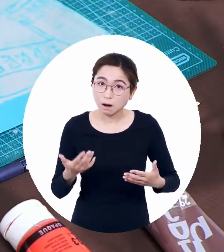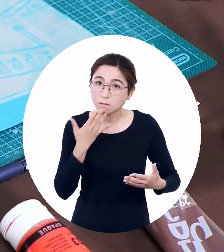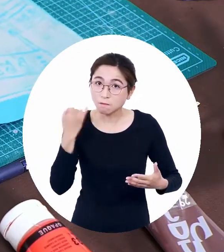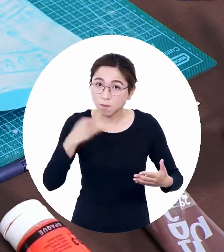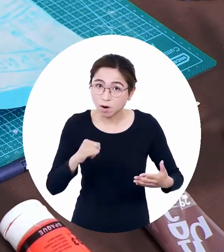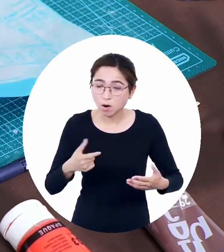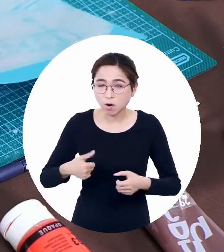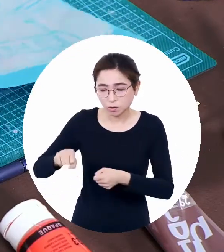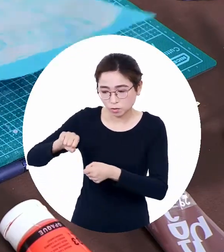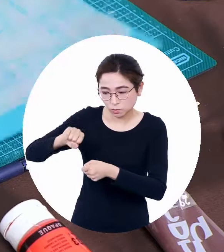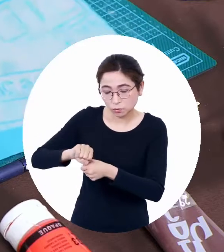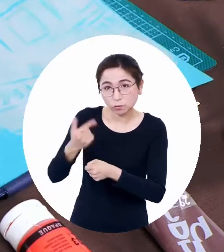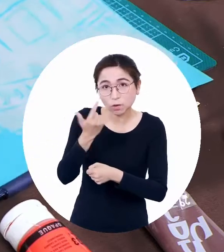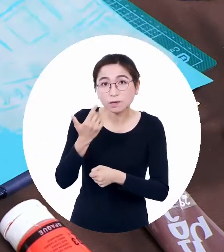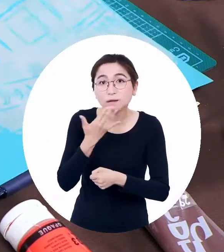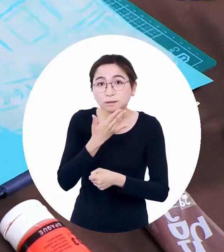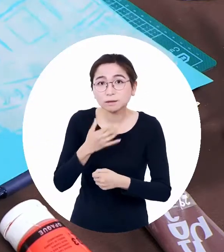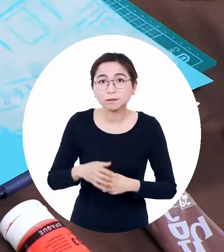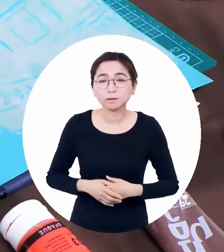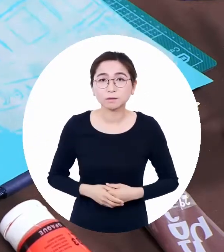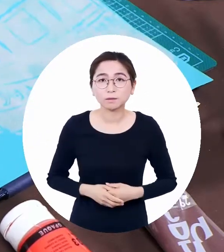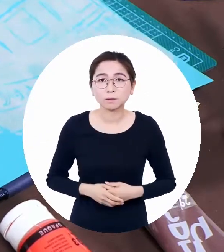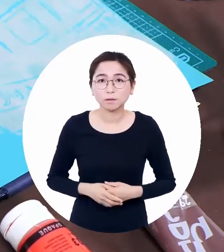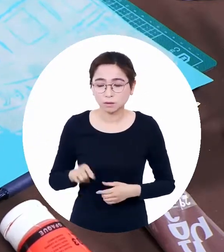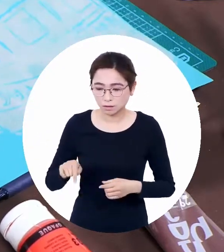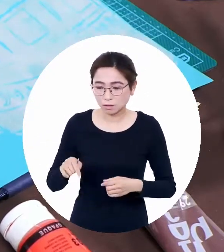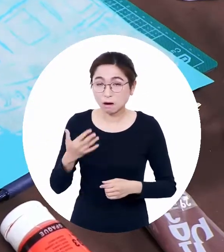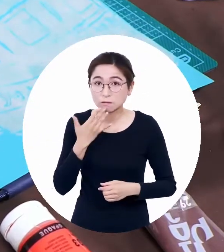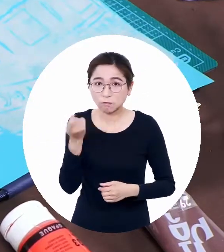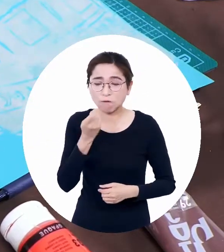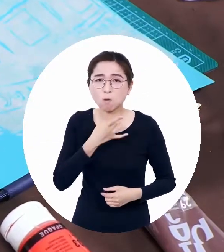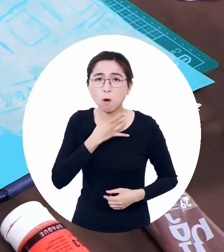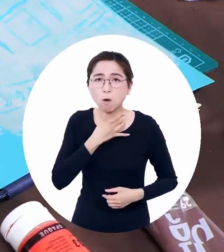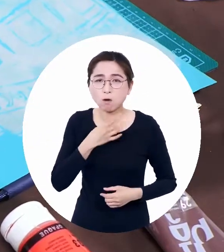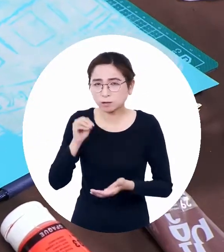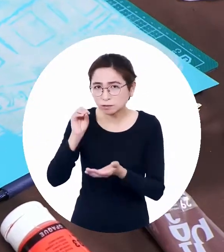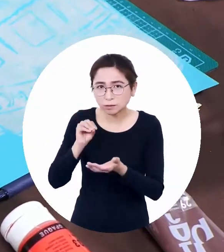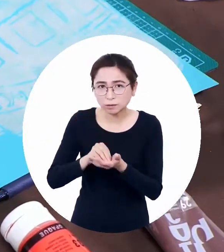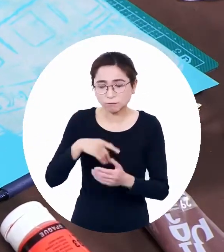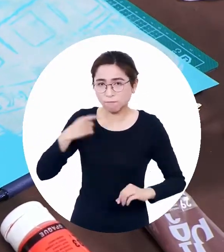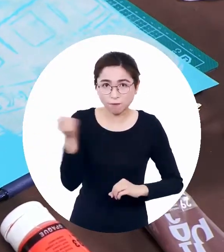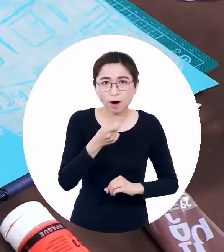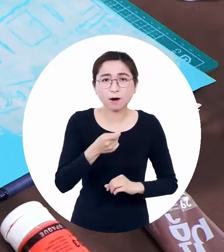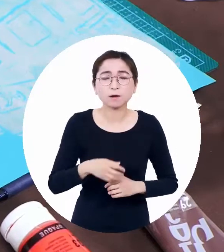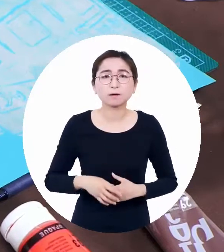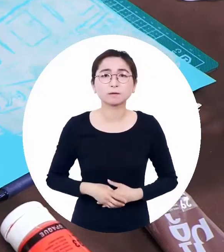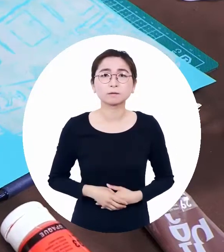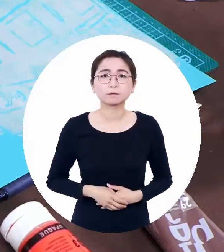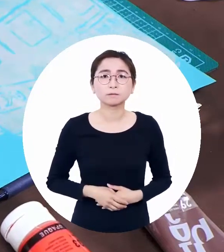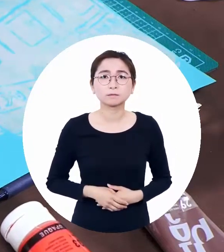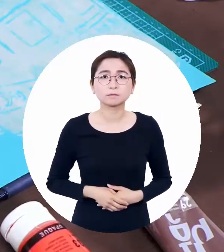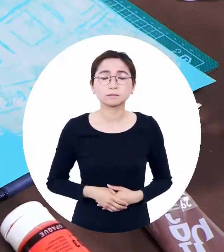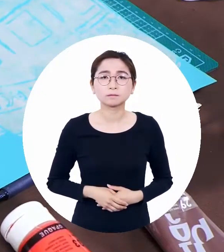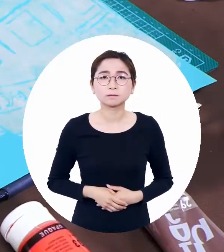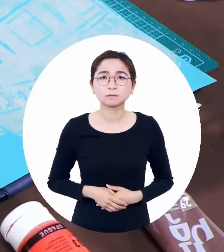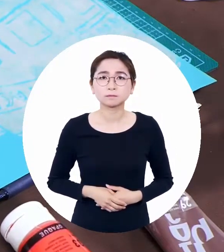咁如果唔夠密嘅話，我哋再可以落多少少，因為都好快乾啲密，所以一定要快。